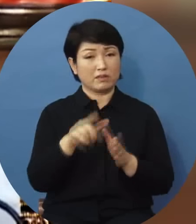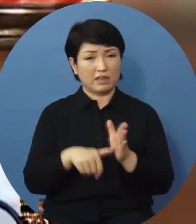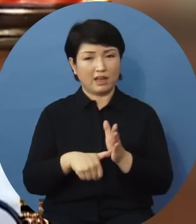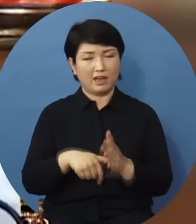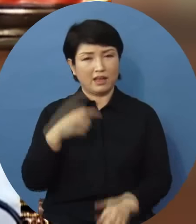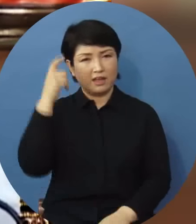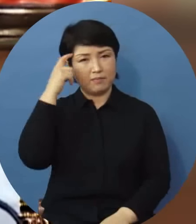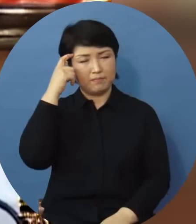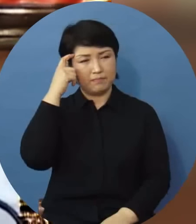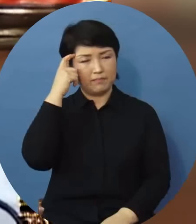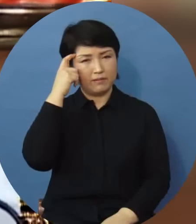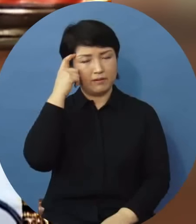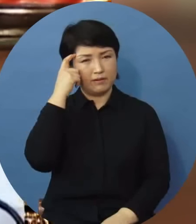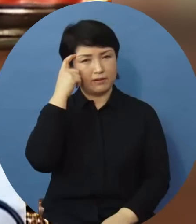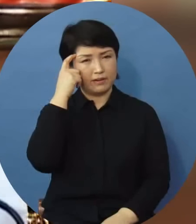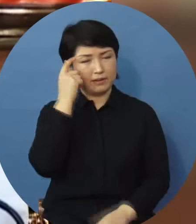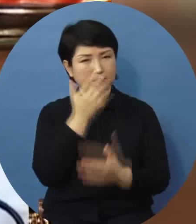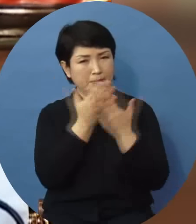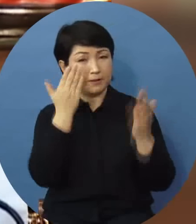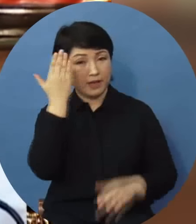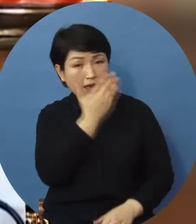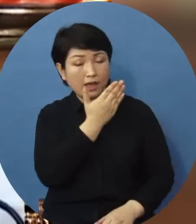어떤 때는 머리가 명료해서